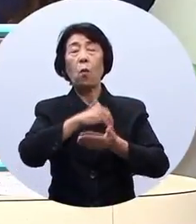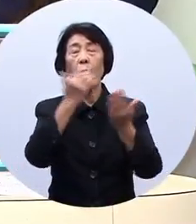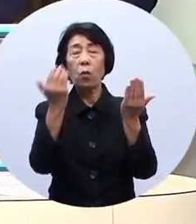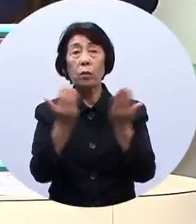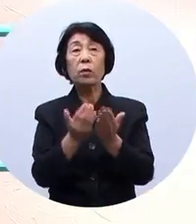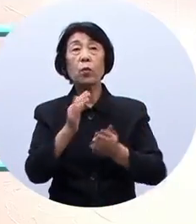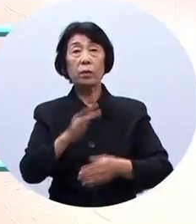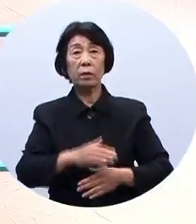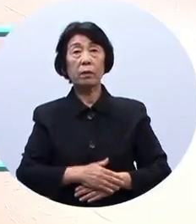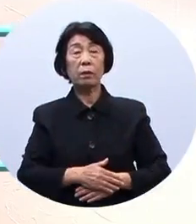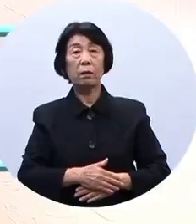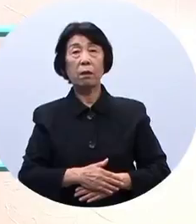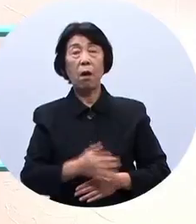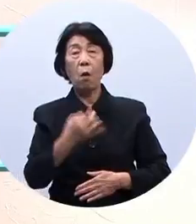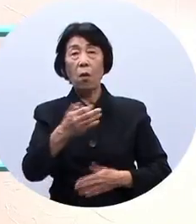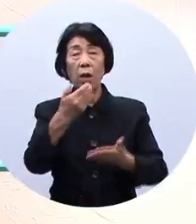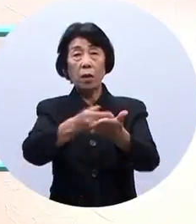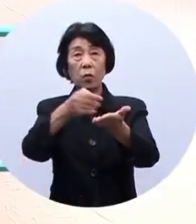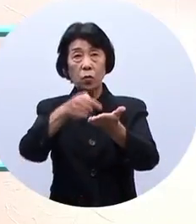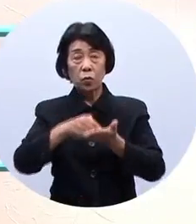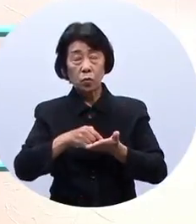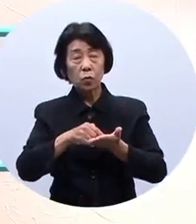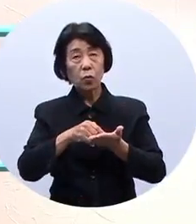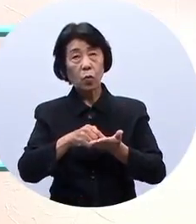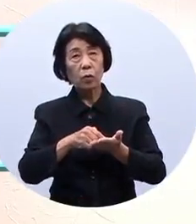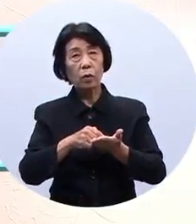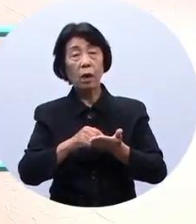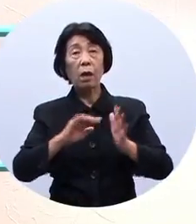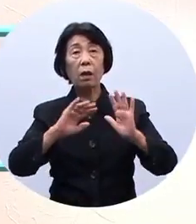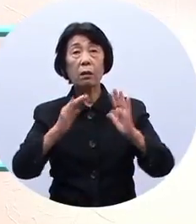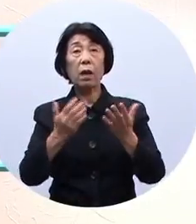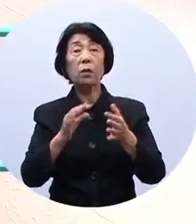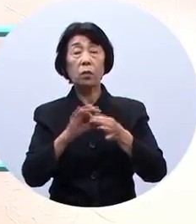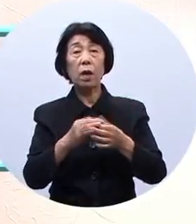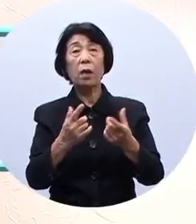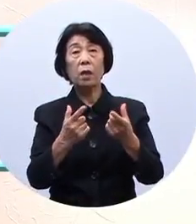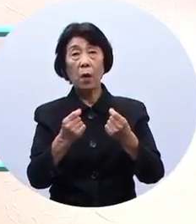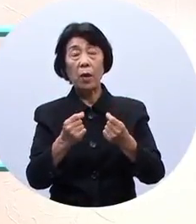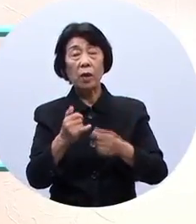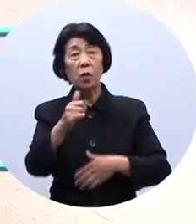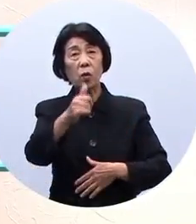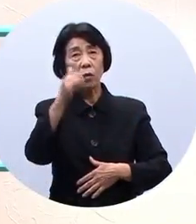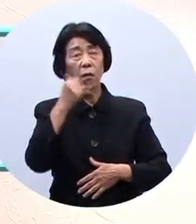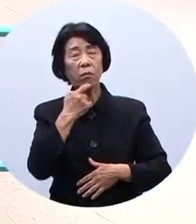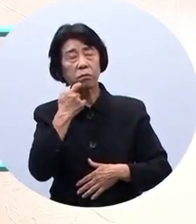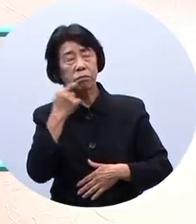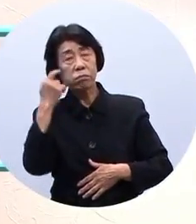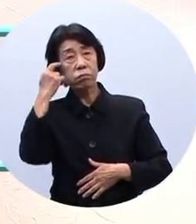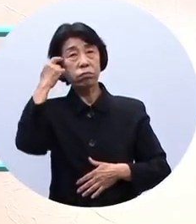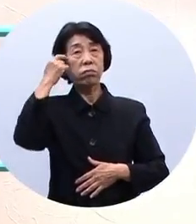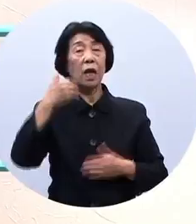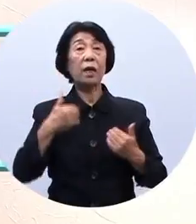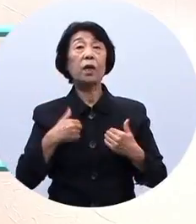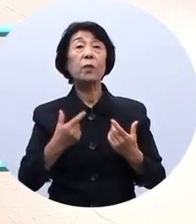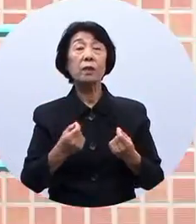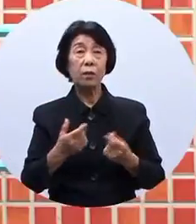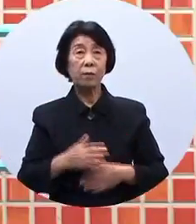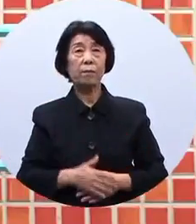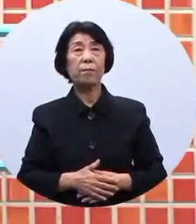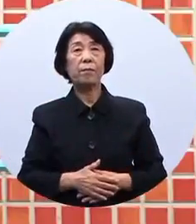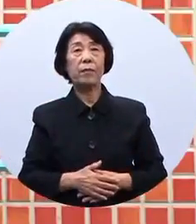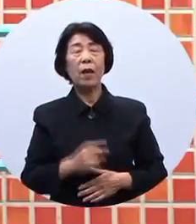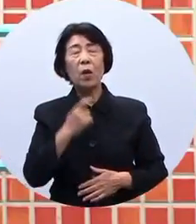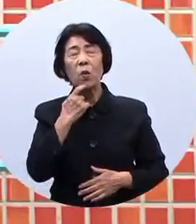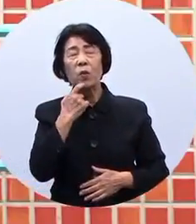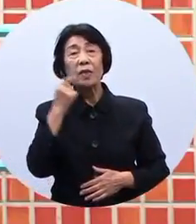です。 金銭を請求されるということはありえないですから、やはりそういった電話は不審に感じなければならないですよね。 はい、